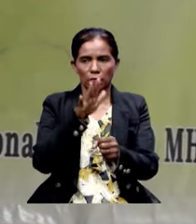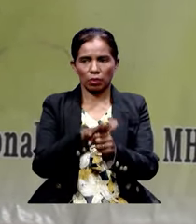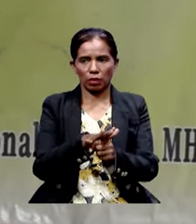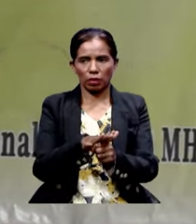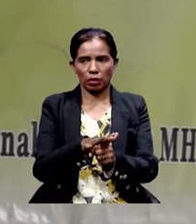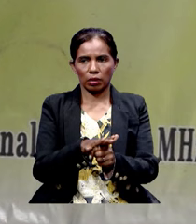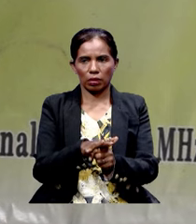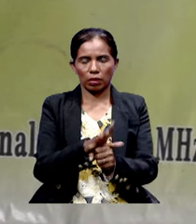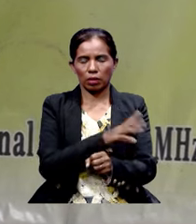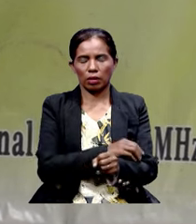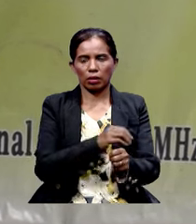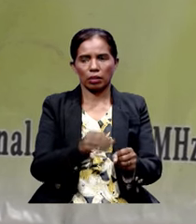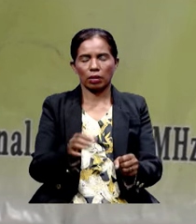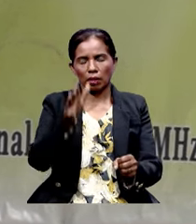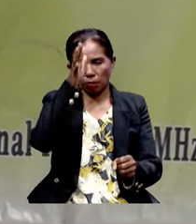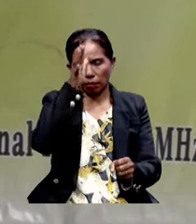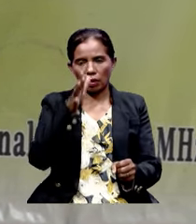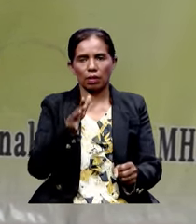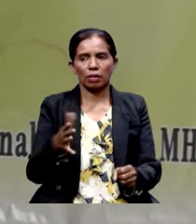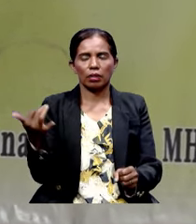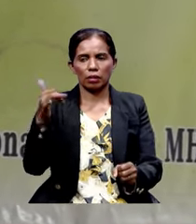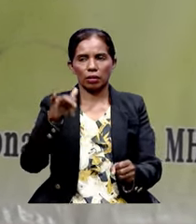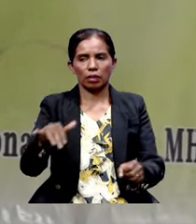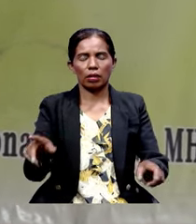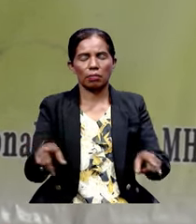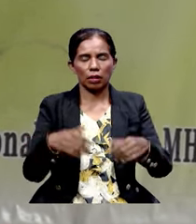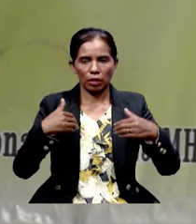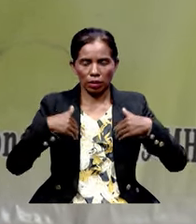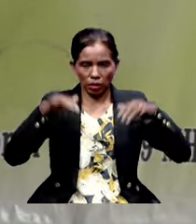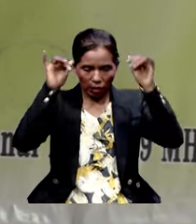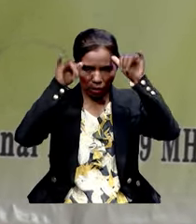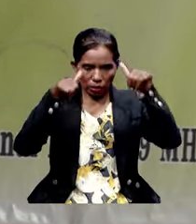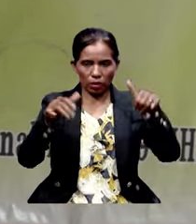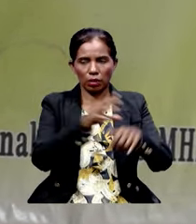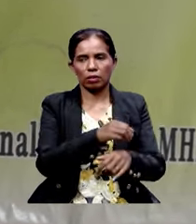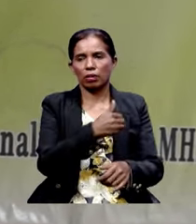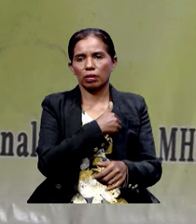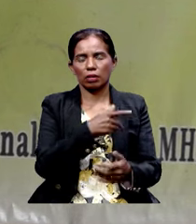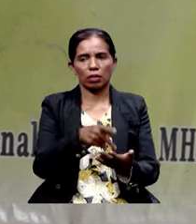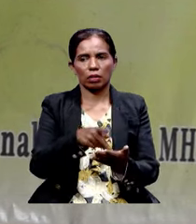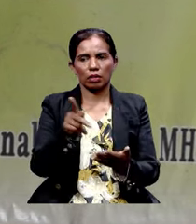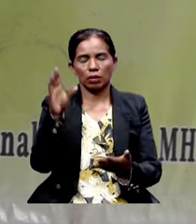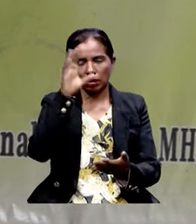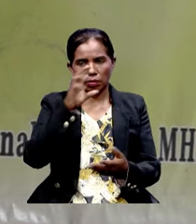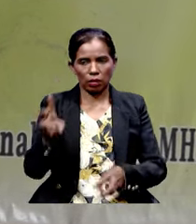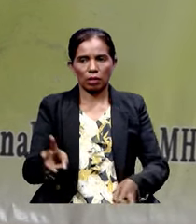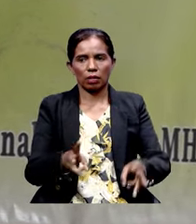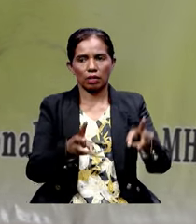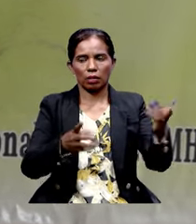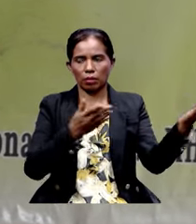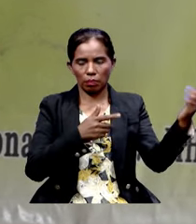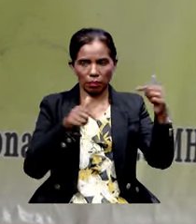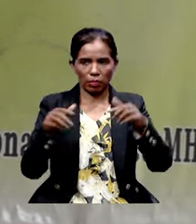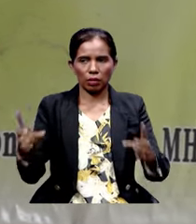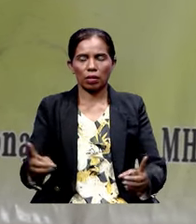ne pai sira Ane sangkarau naing ema naing senulu to agora sidauk selo ho Indonesia ra buka dalang mai